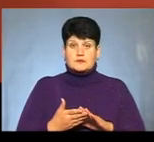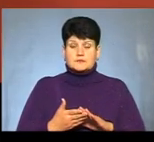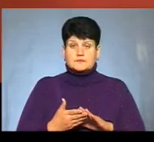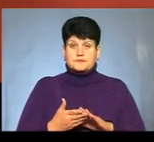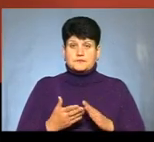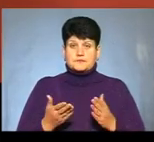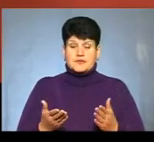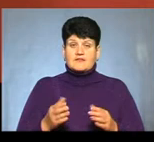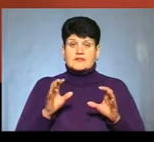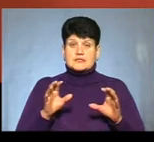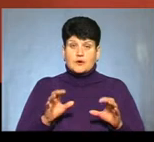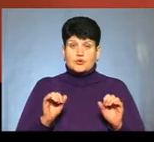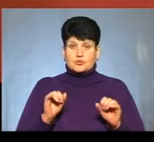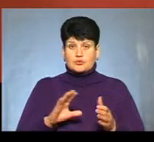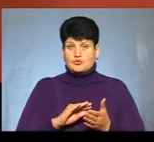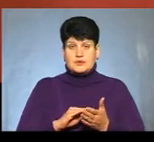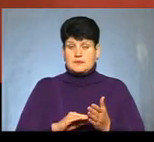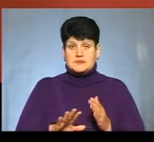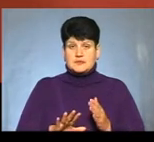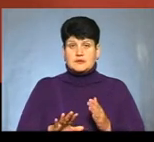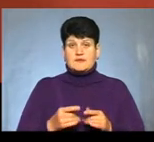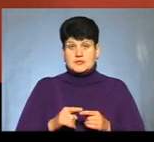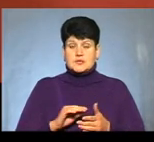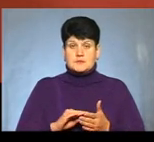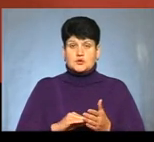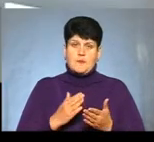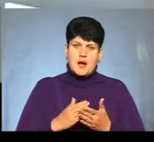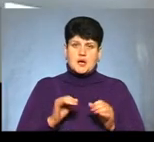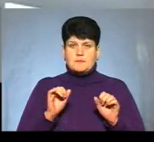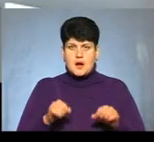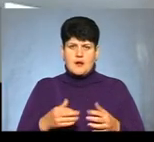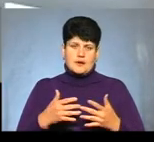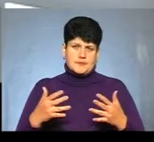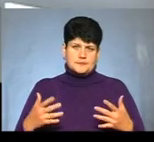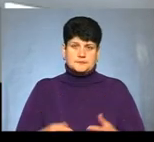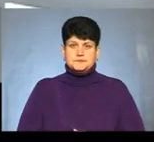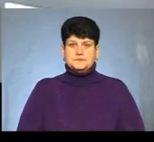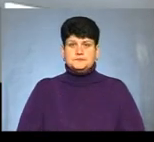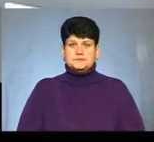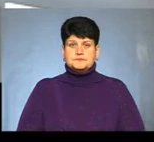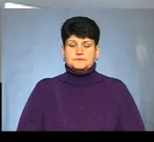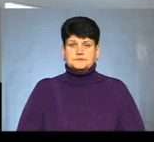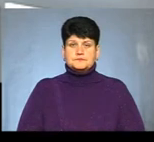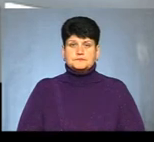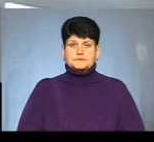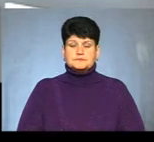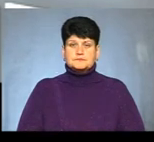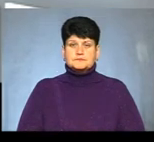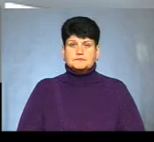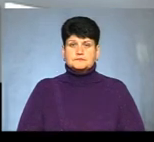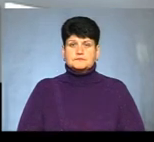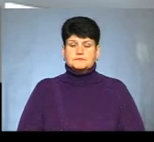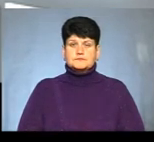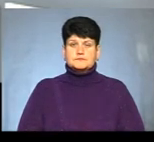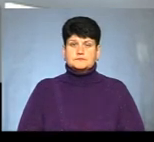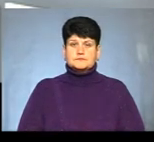контракт? В законі можна було цього не писати. Мене це виписують, що мають право і тому подібне.